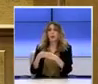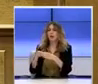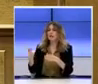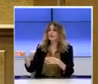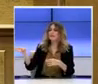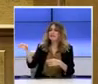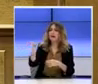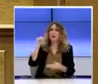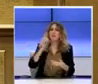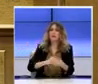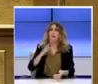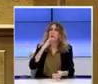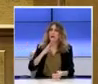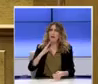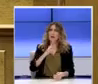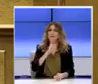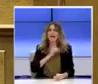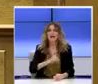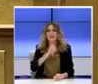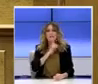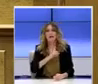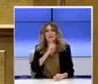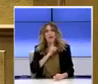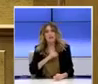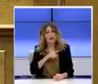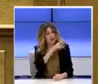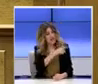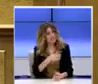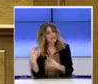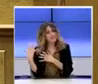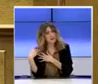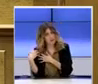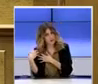πρωθυπουργού ή είστε απλώς ανεύθυνος?